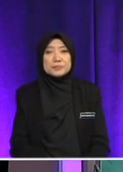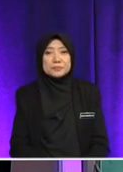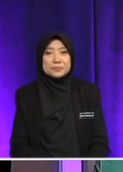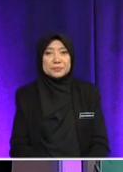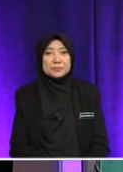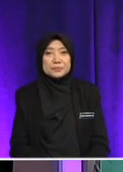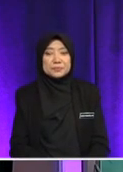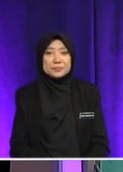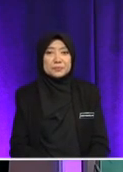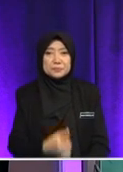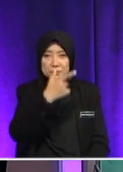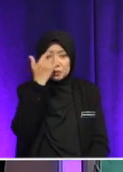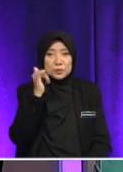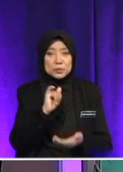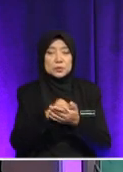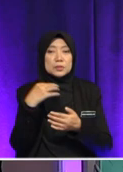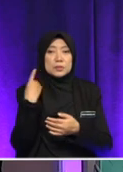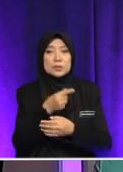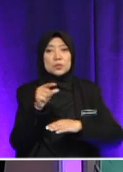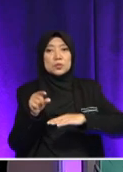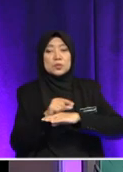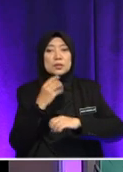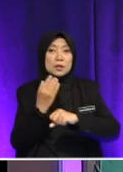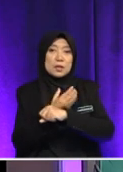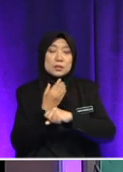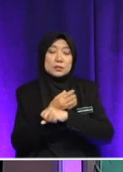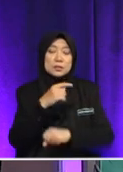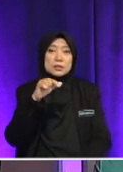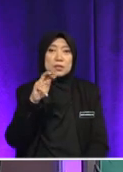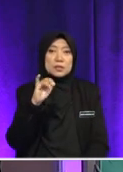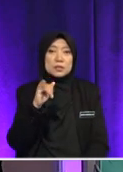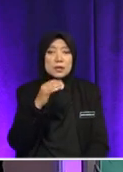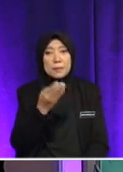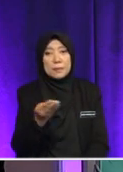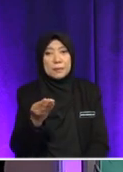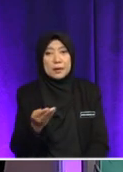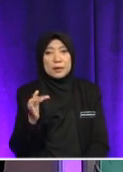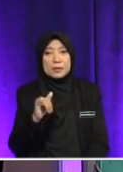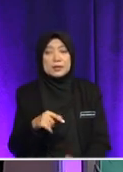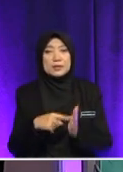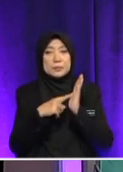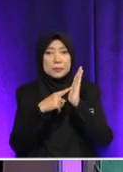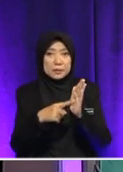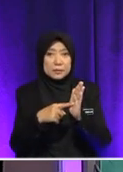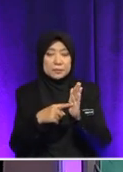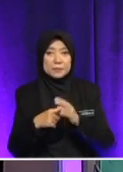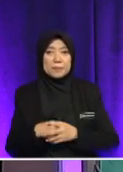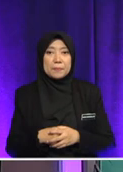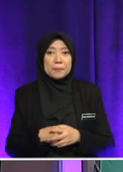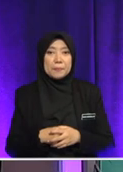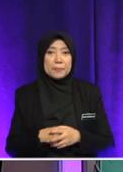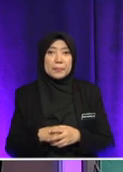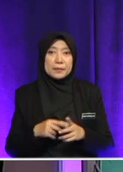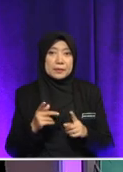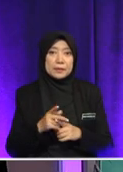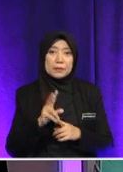Inilah kita gunakan untuk pembuatan dalam barang-barang yang dipaparkan Oke so ini yang ke-2